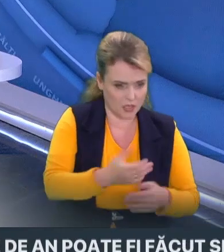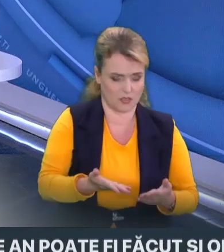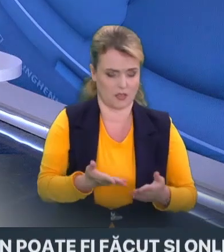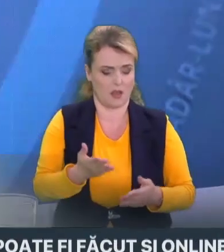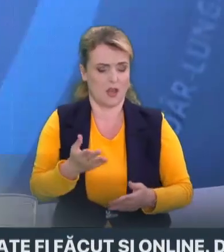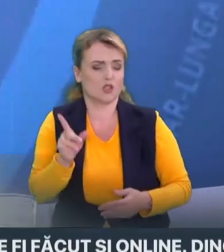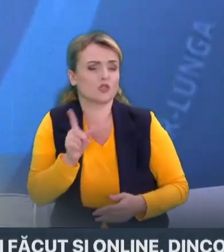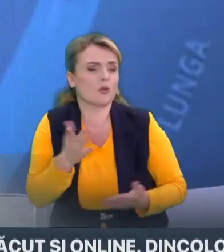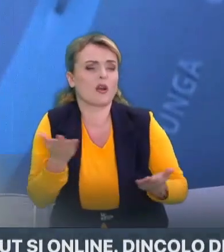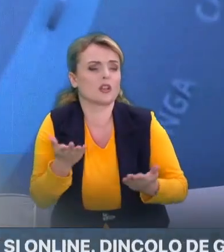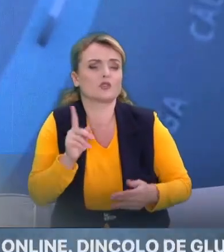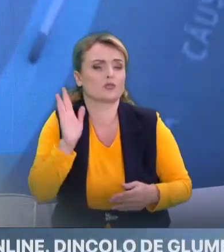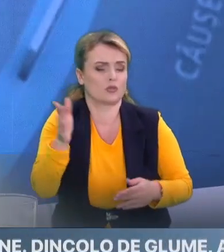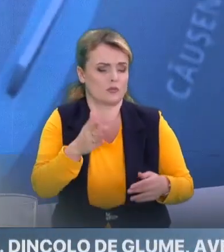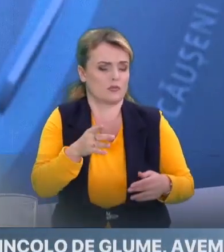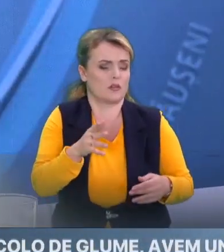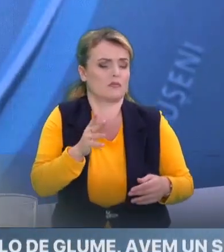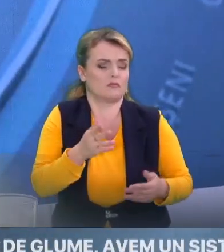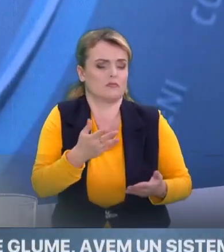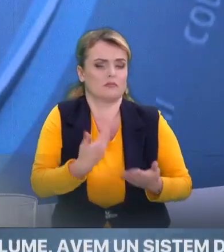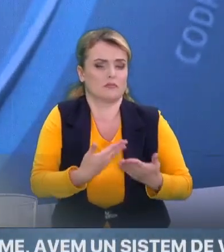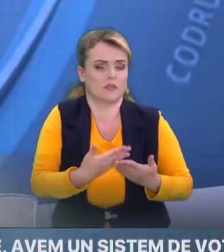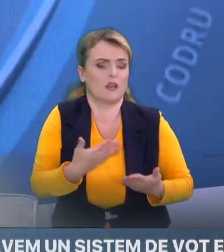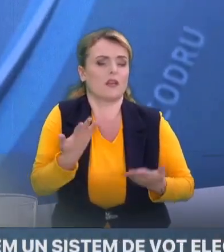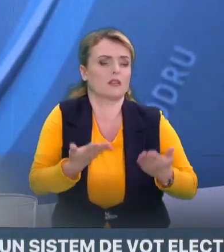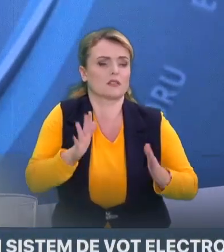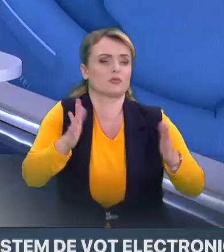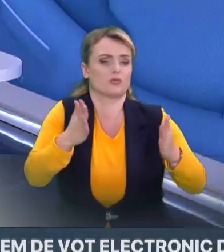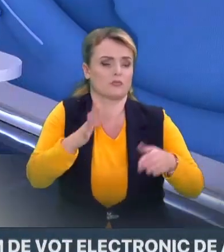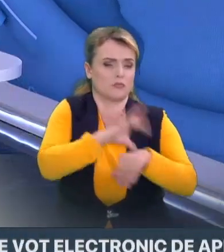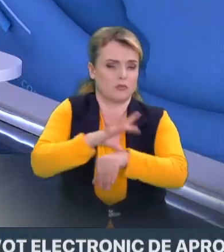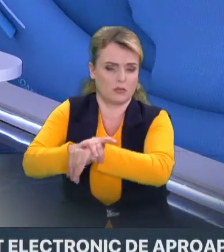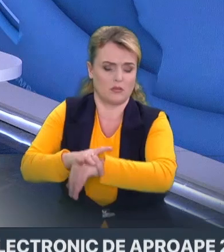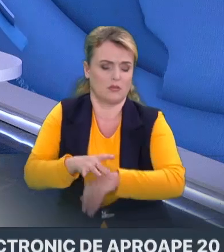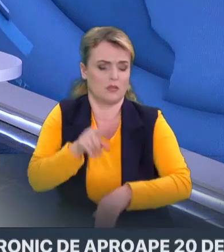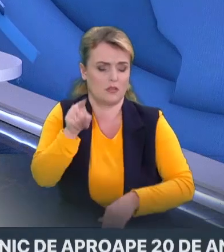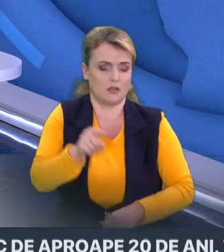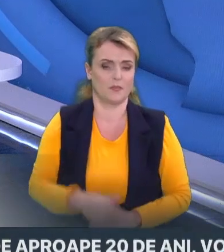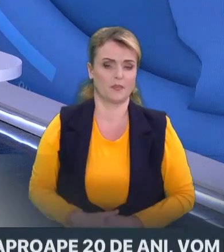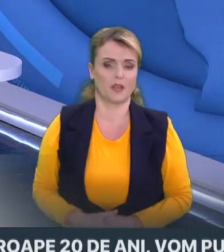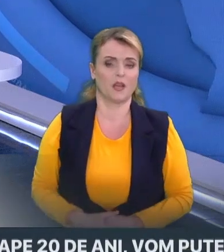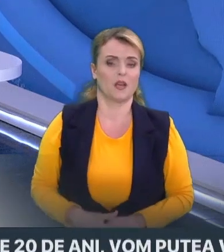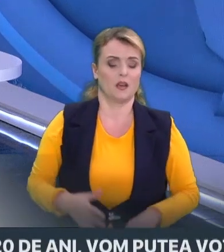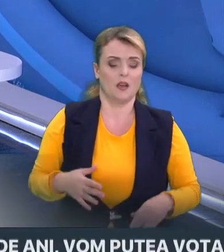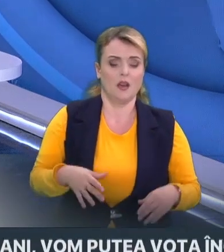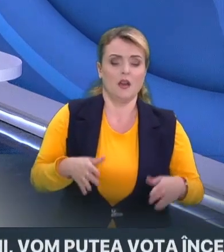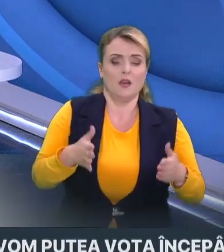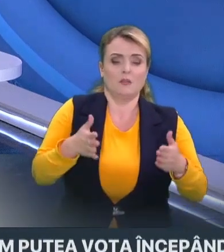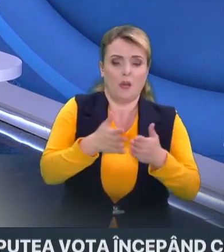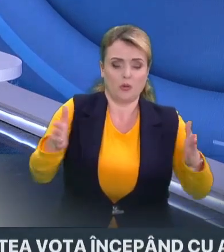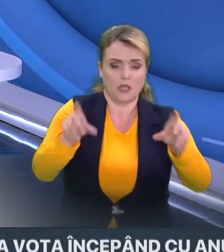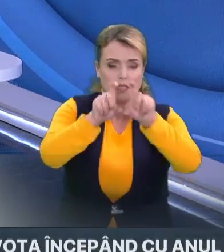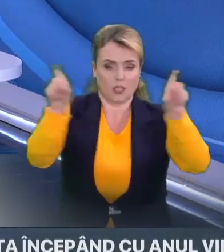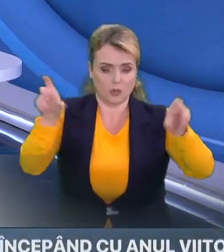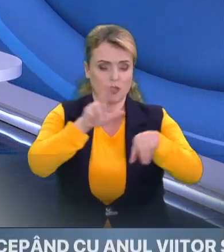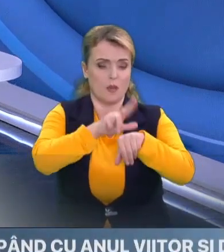dacă sperăm că vor fi contracarate asemenea cazuri de poliție. Instituțiile de forță au prezentat două tipuri